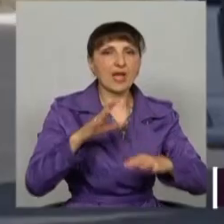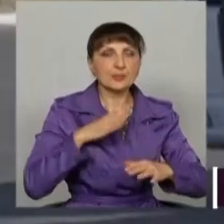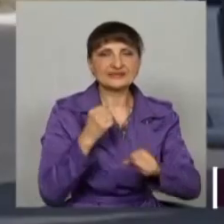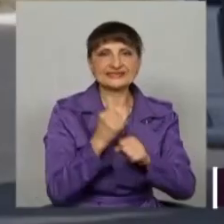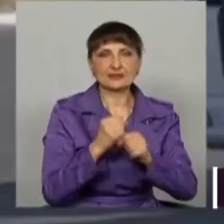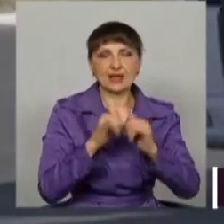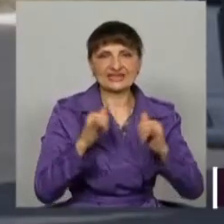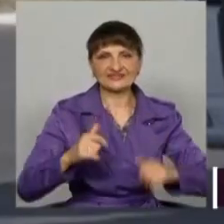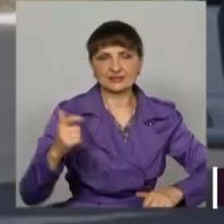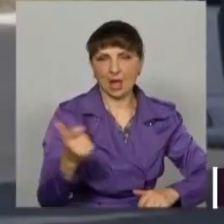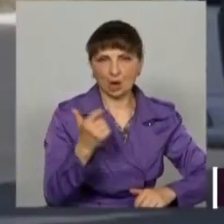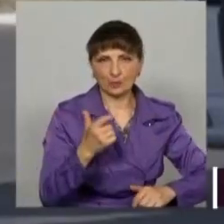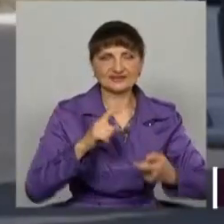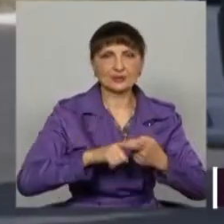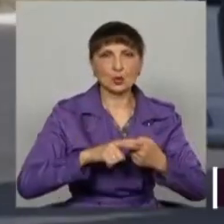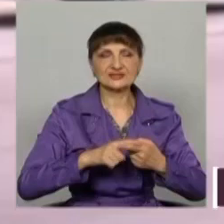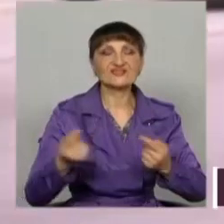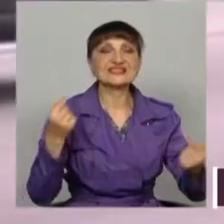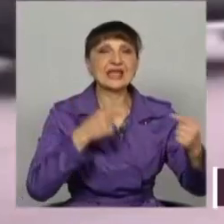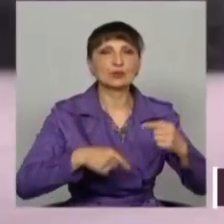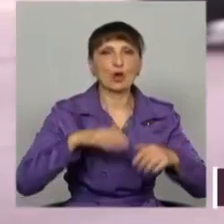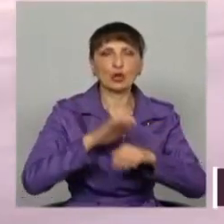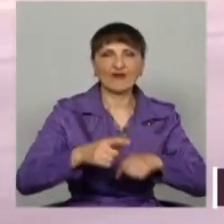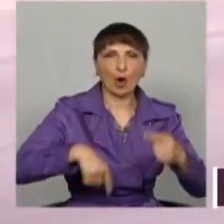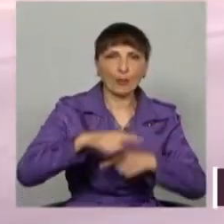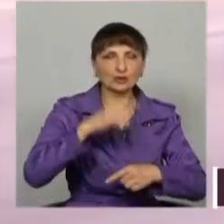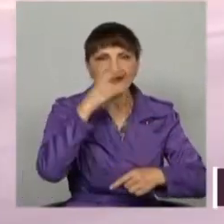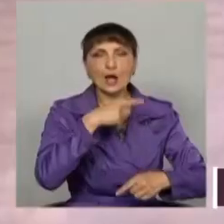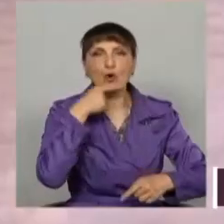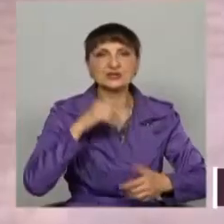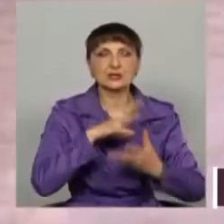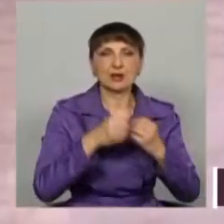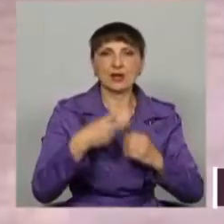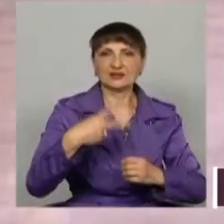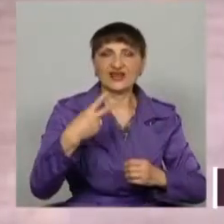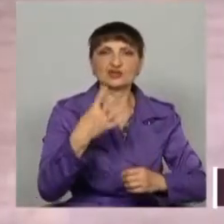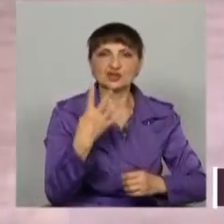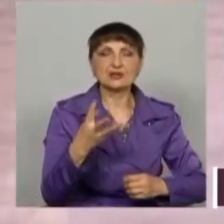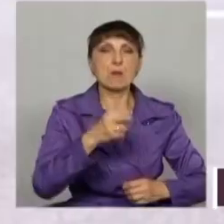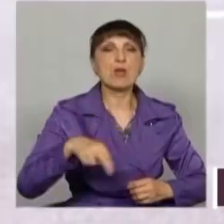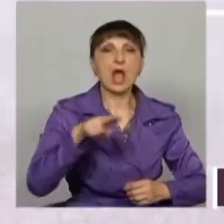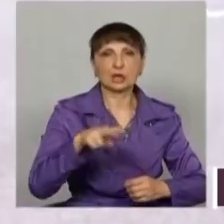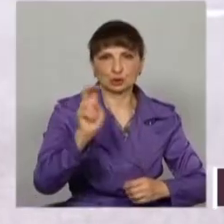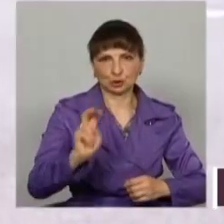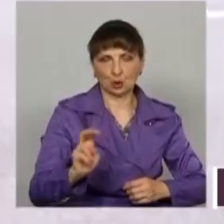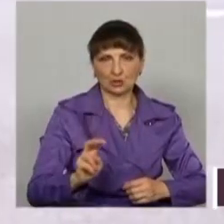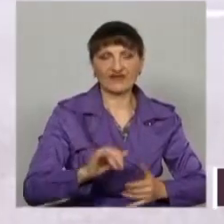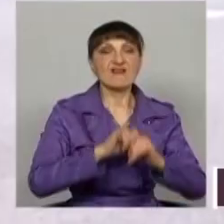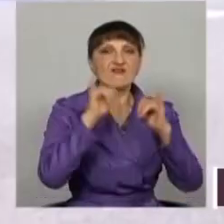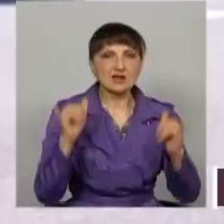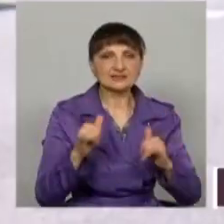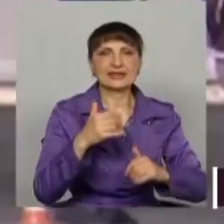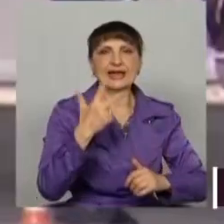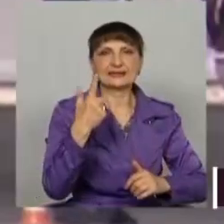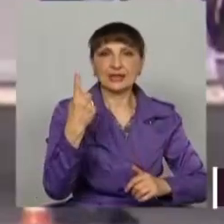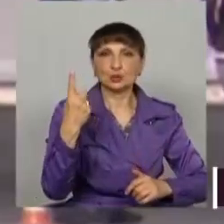развитие экономики. Согласно данным, взаимный товарооборот Казахстана и России достиг порядка 24 миллиардов долларов и вырос почти на